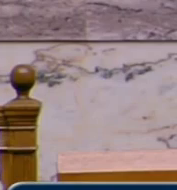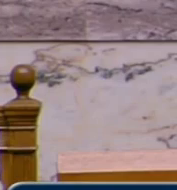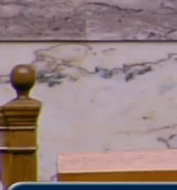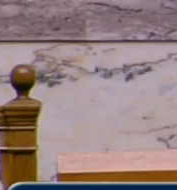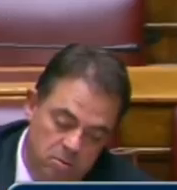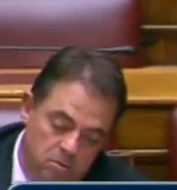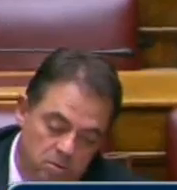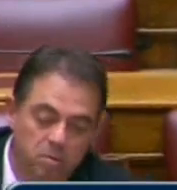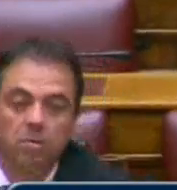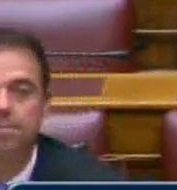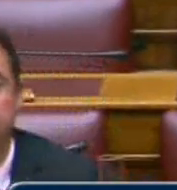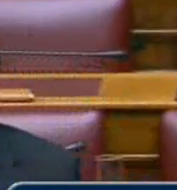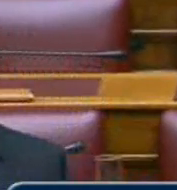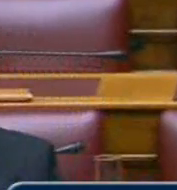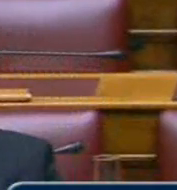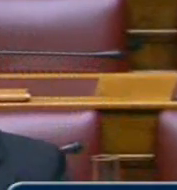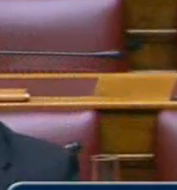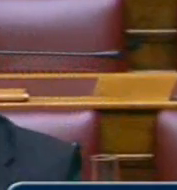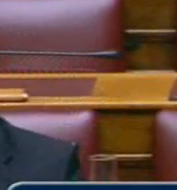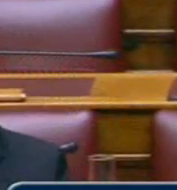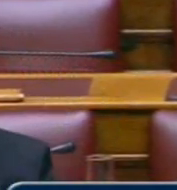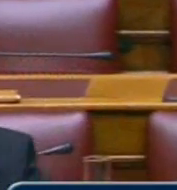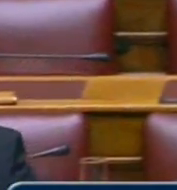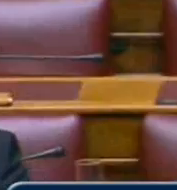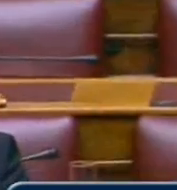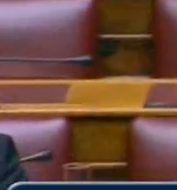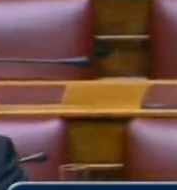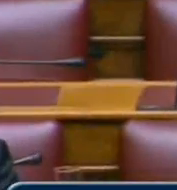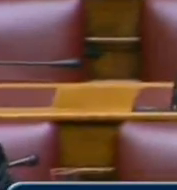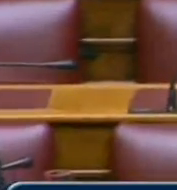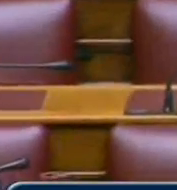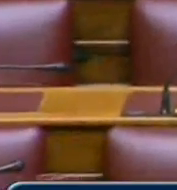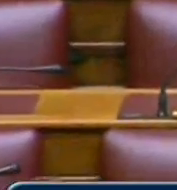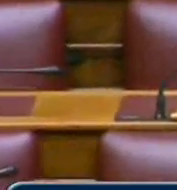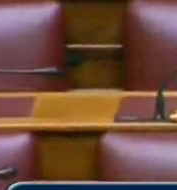Πρόεδρε, έθεσα το θέμα του κανονισμού της Βουλής όχι για να μου πείτε